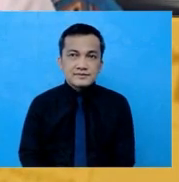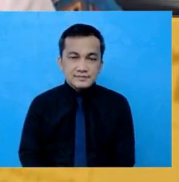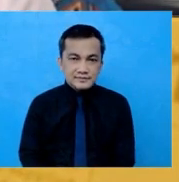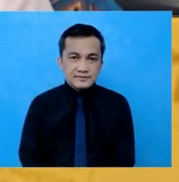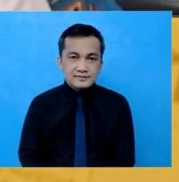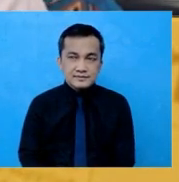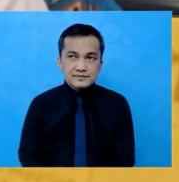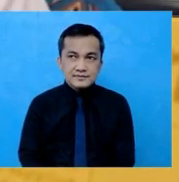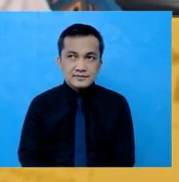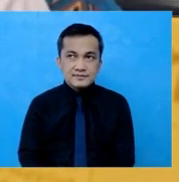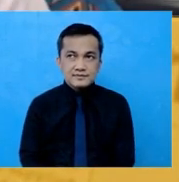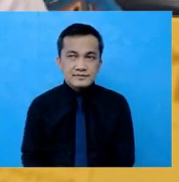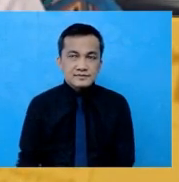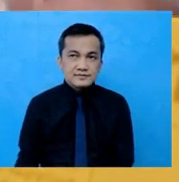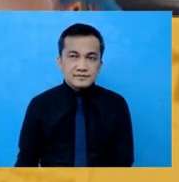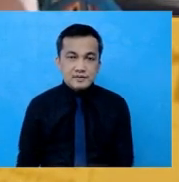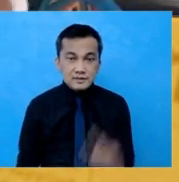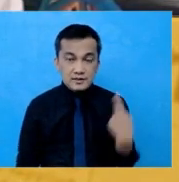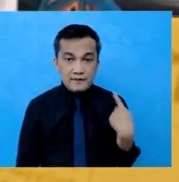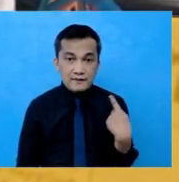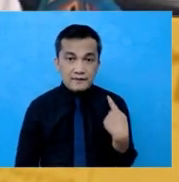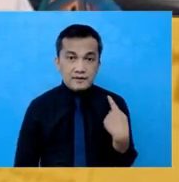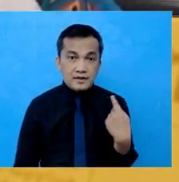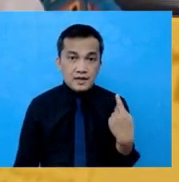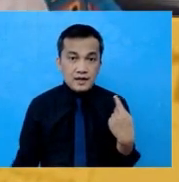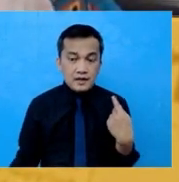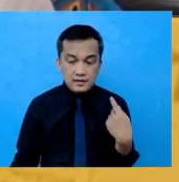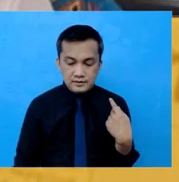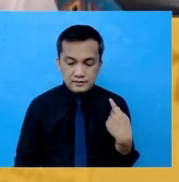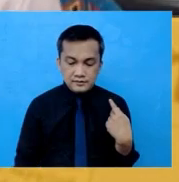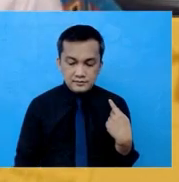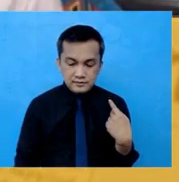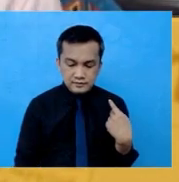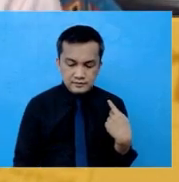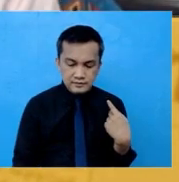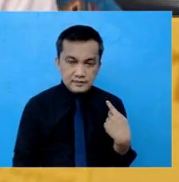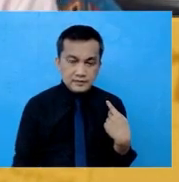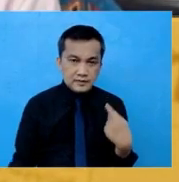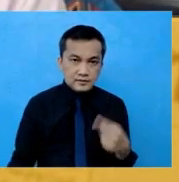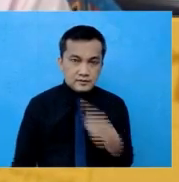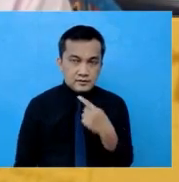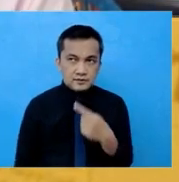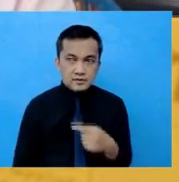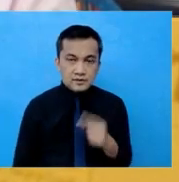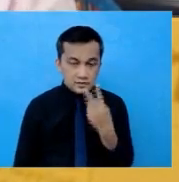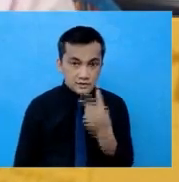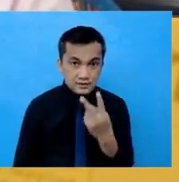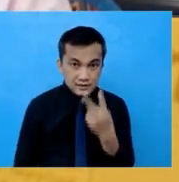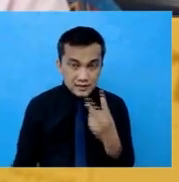na! Oh, TV5. Hello, thank you ha! Maraming thank salamat. Thank you, Sir Ray. Oh.